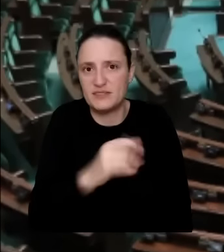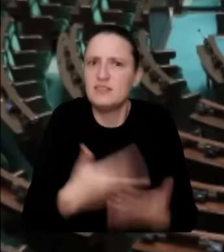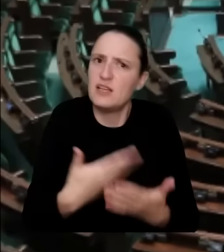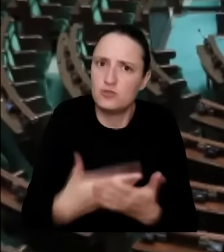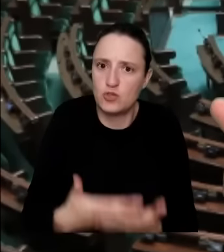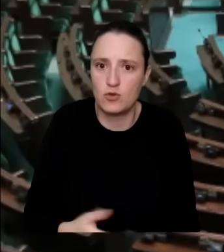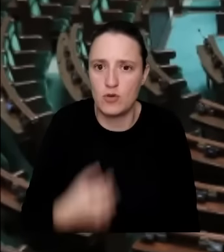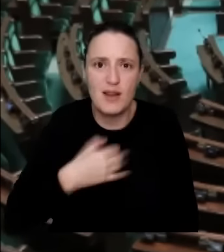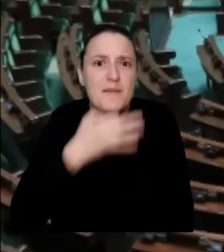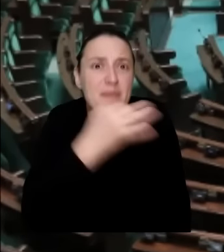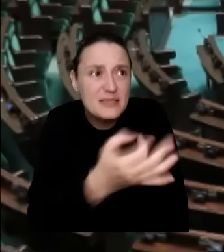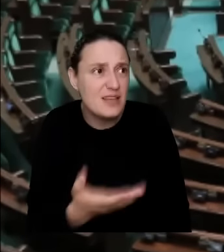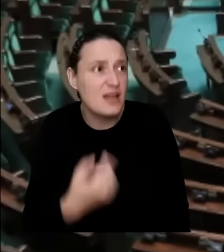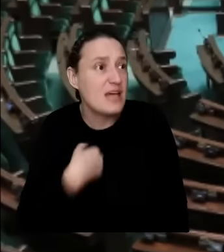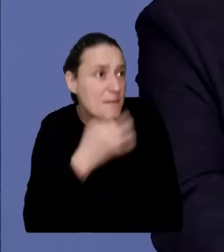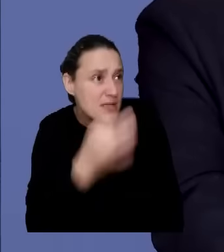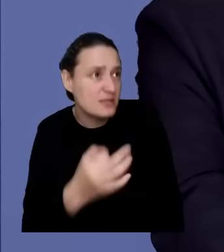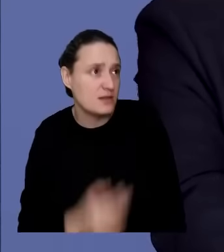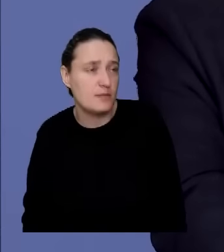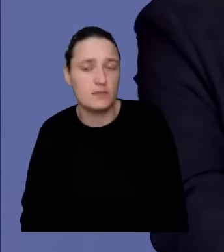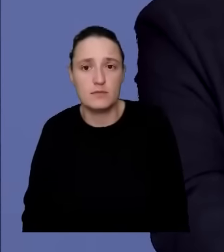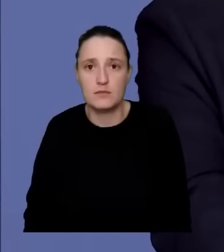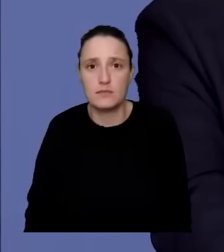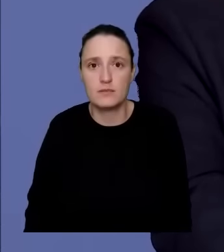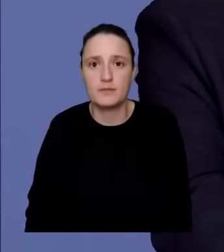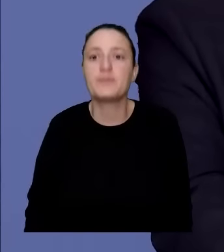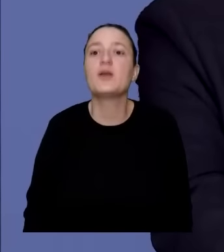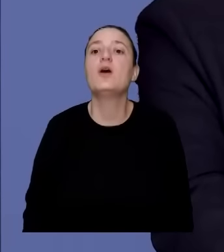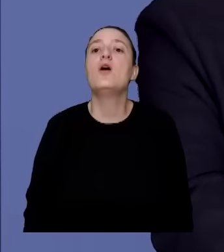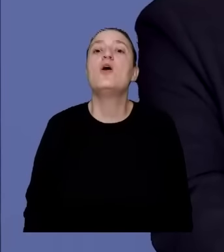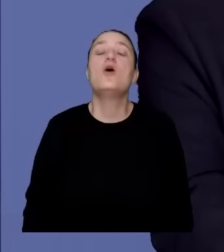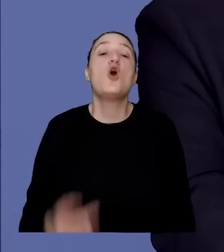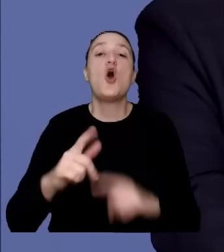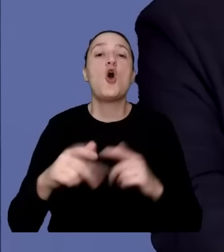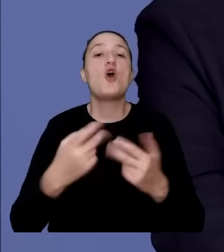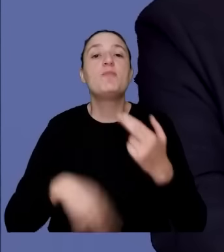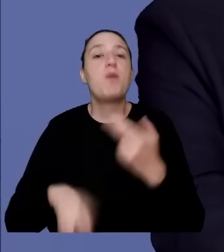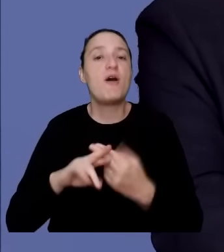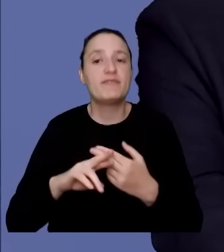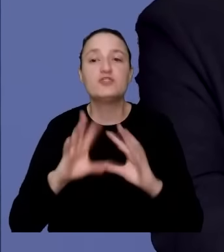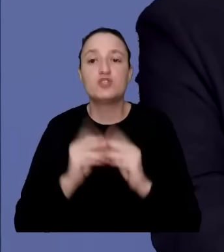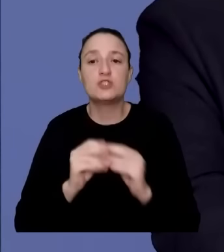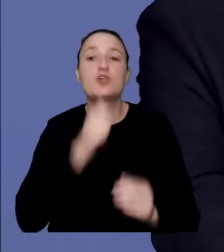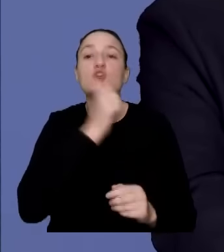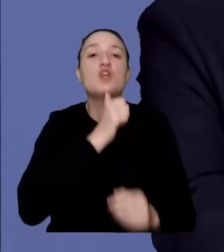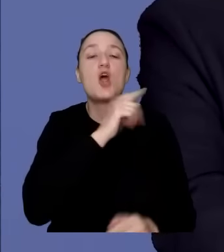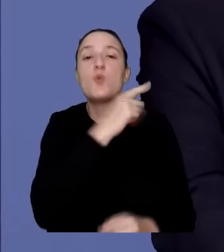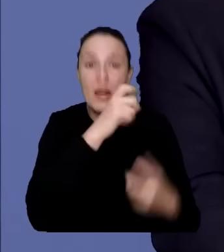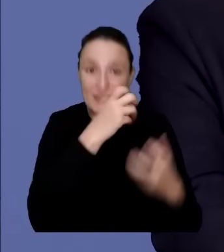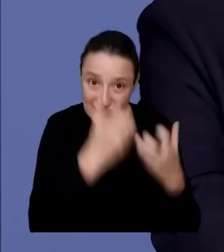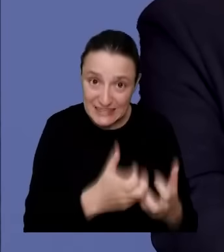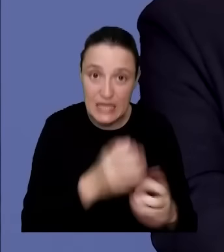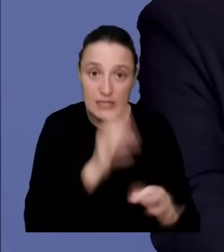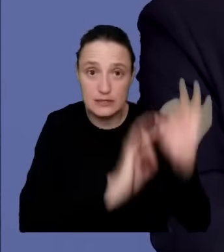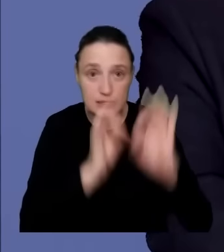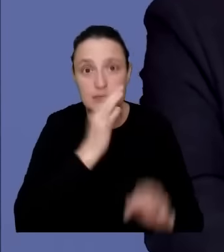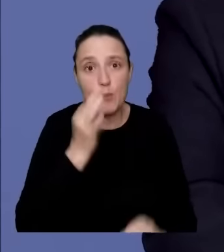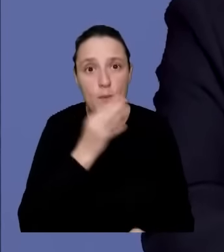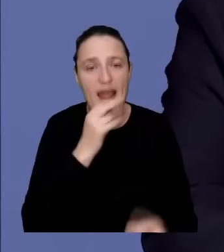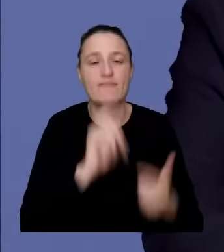zadał w jest to jeżeli chcemy wyremontować zielony ład chcemy zmodernizować